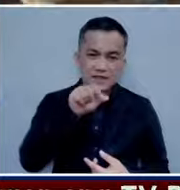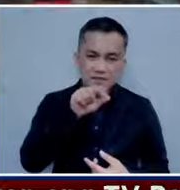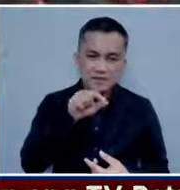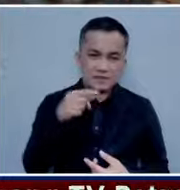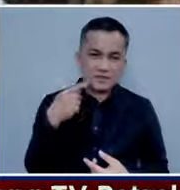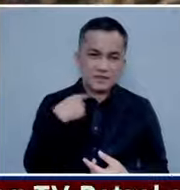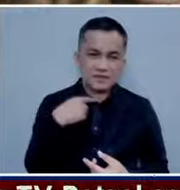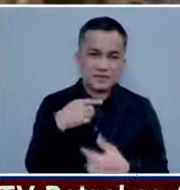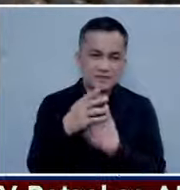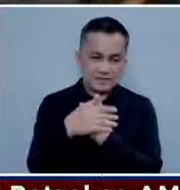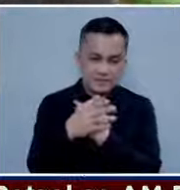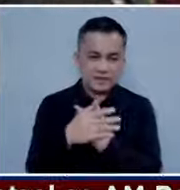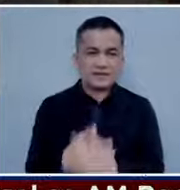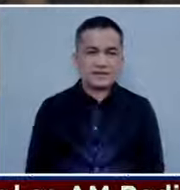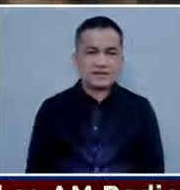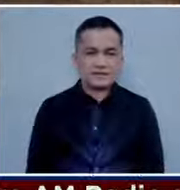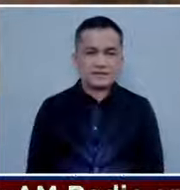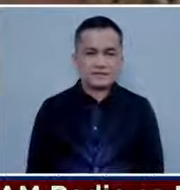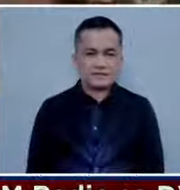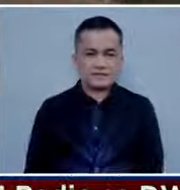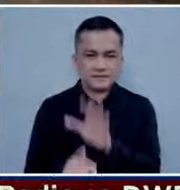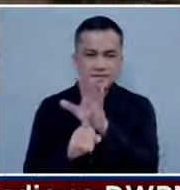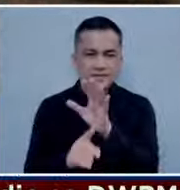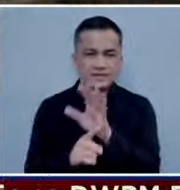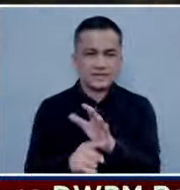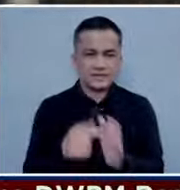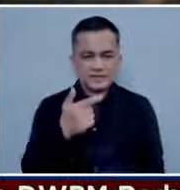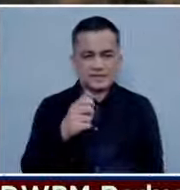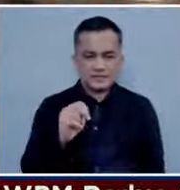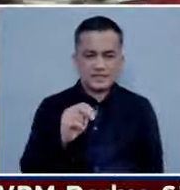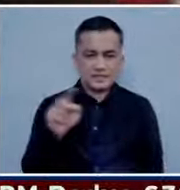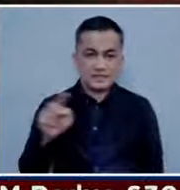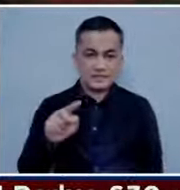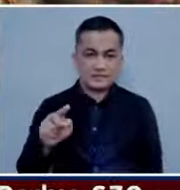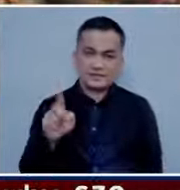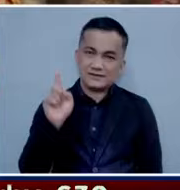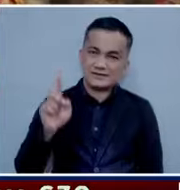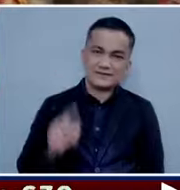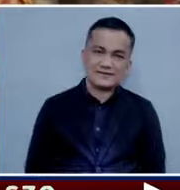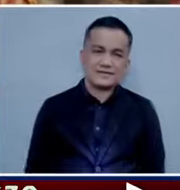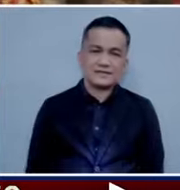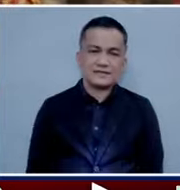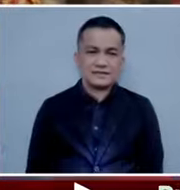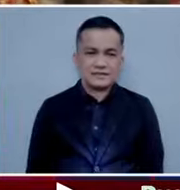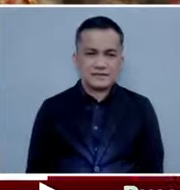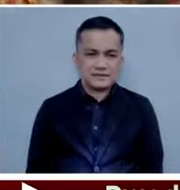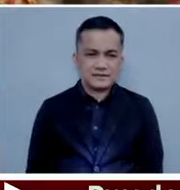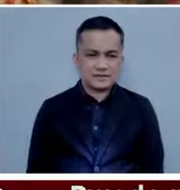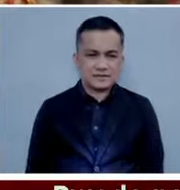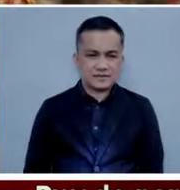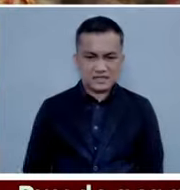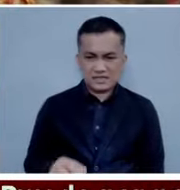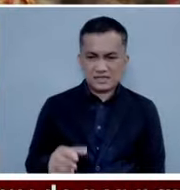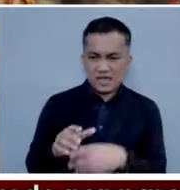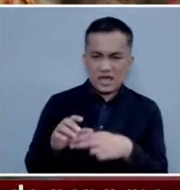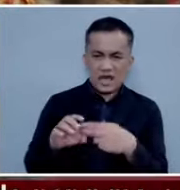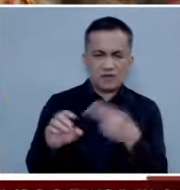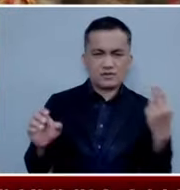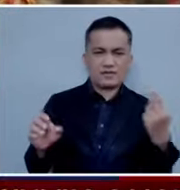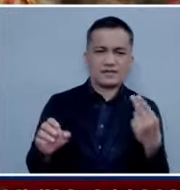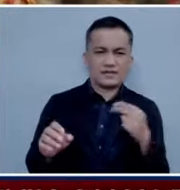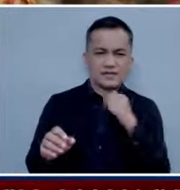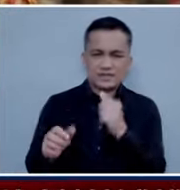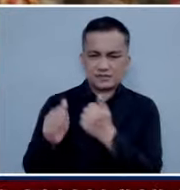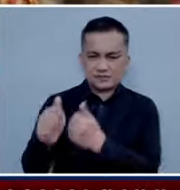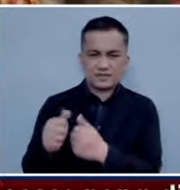paru-paro. Kaya naman patok na patok sa Gen Z ang accessory na ito. Parang ma-OP ka kasi pag hindi ka sumunod eh. Kaya